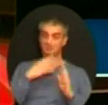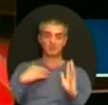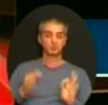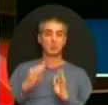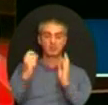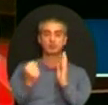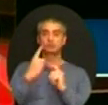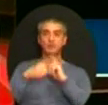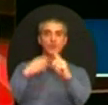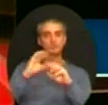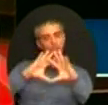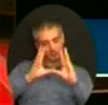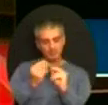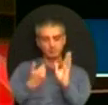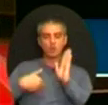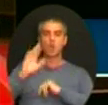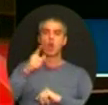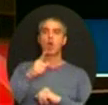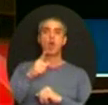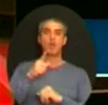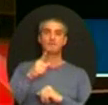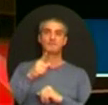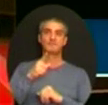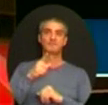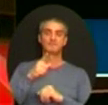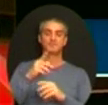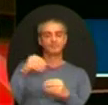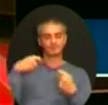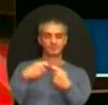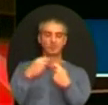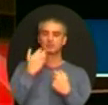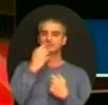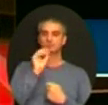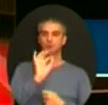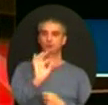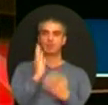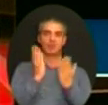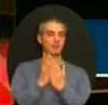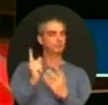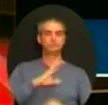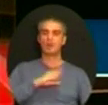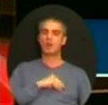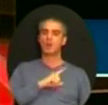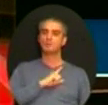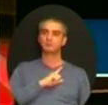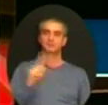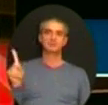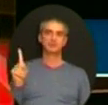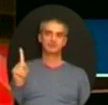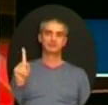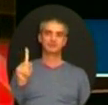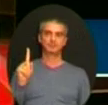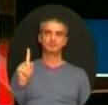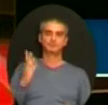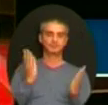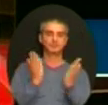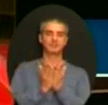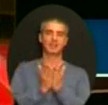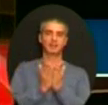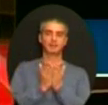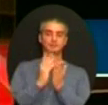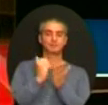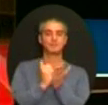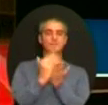הבא, כדי לגבש רוב סביב הסיפור הזה, כי הם לא מסכימים שאלת